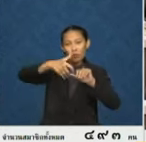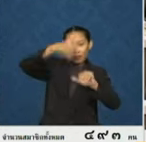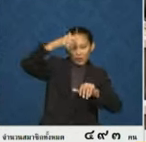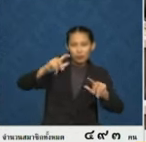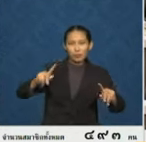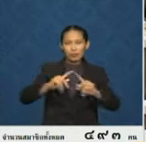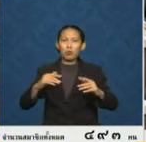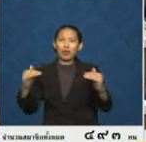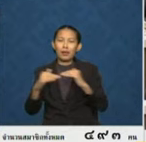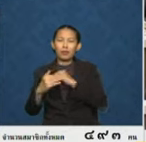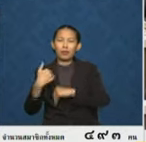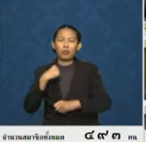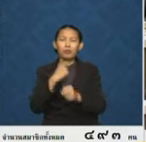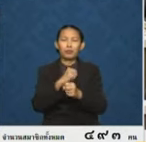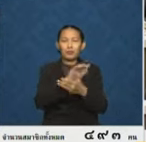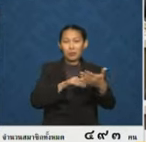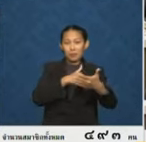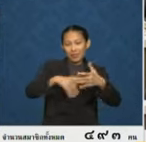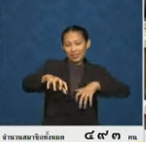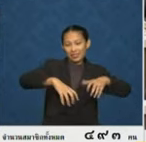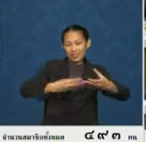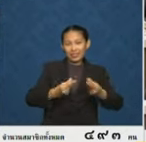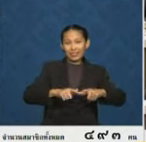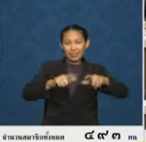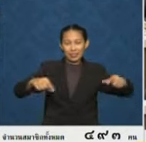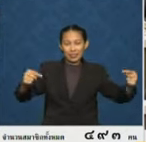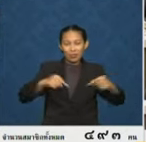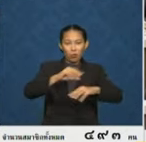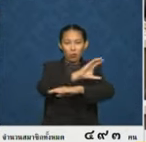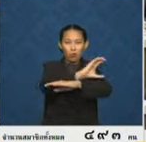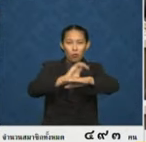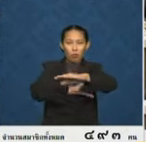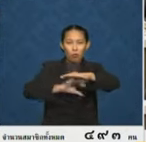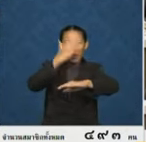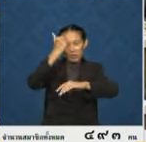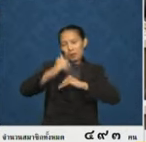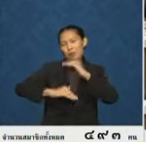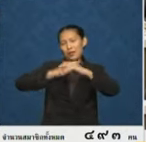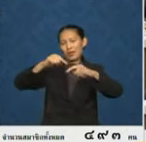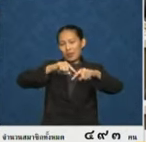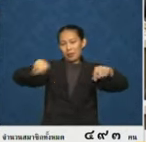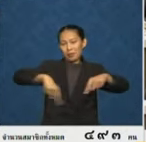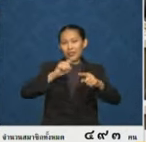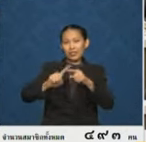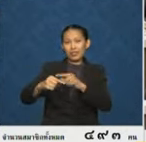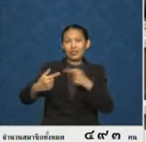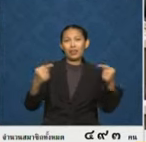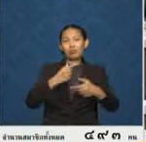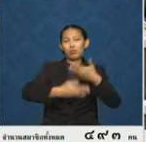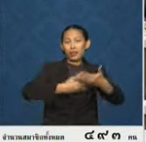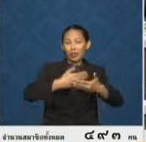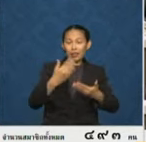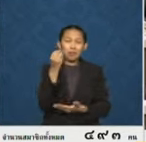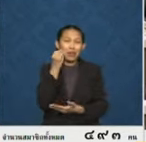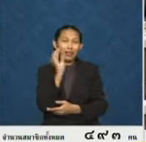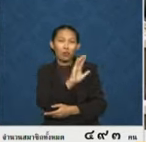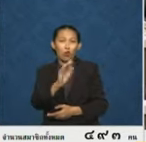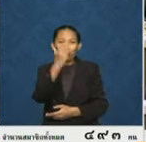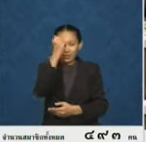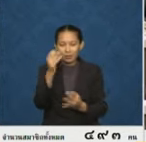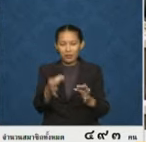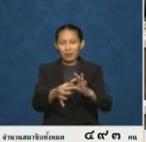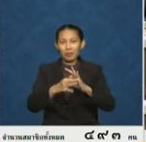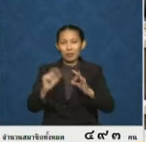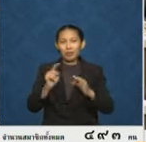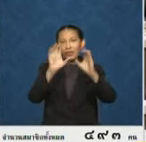คมนาคมร่วมกันจัดทำแผนจัดรูปที่ดินรอบสถานีรถไฟฟ้าเพื่อให้เกิดการพัฒนาพื้นที่พาณิชยกรรมแลก็พื้นที่ที่อยู่อาศัยเพื่อให้สอดคล้องกับการที่